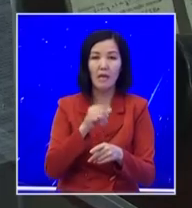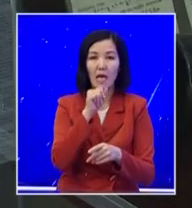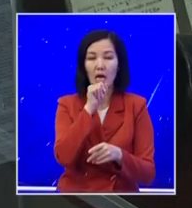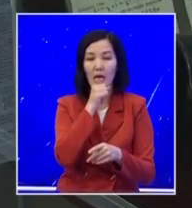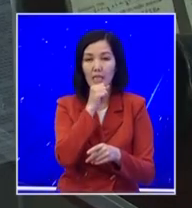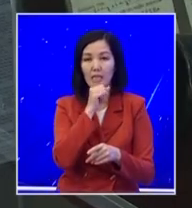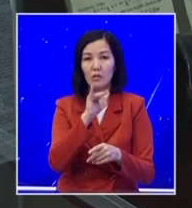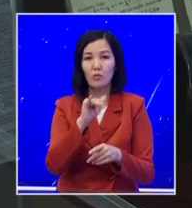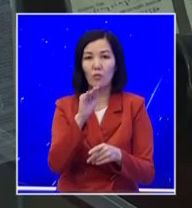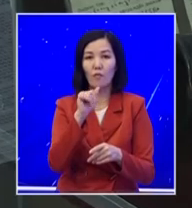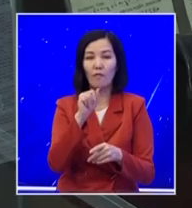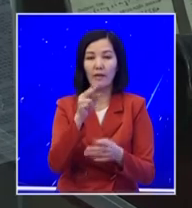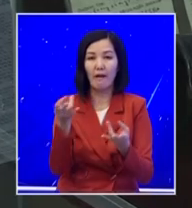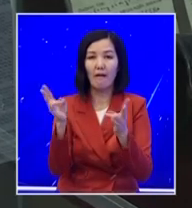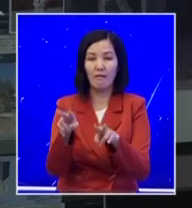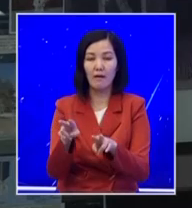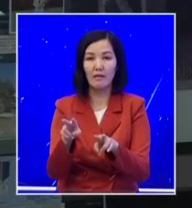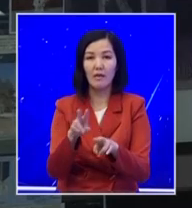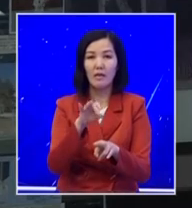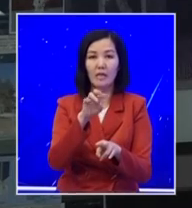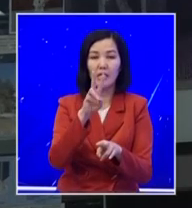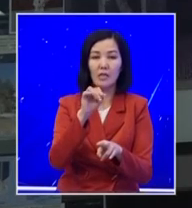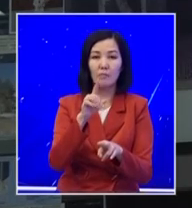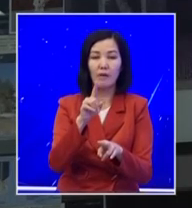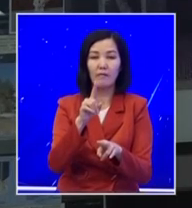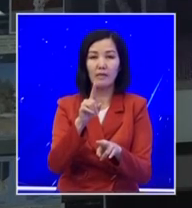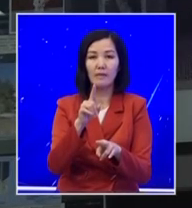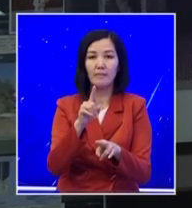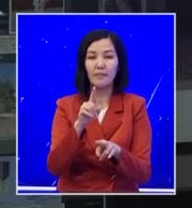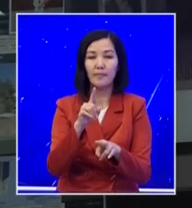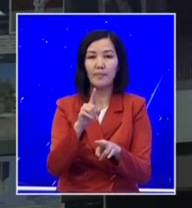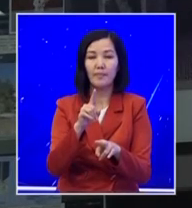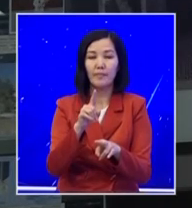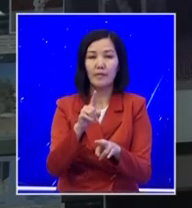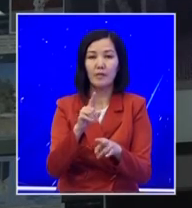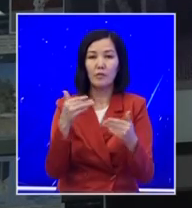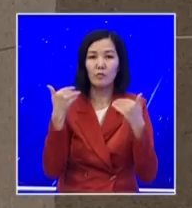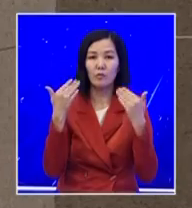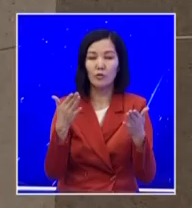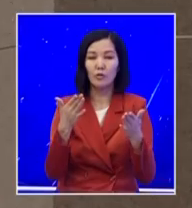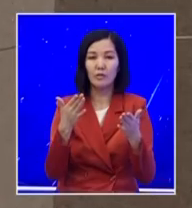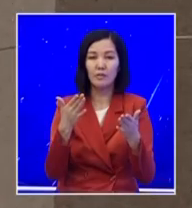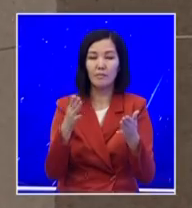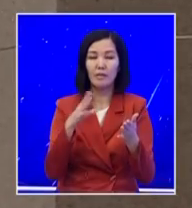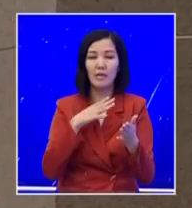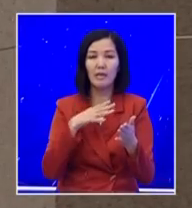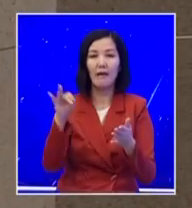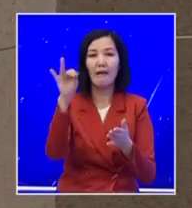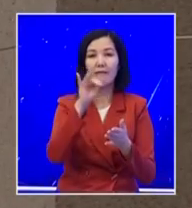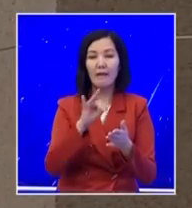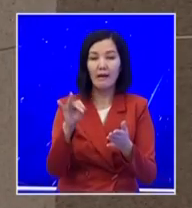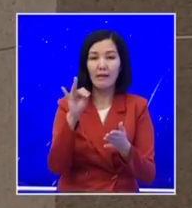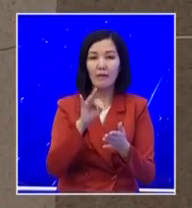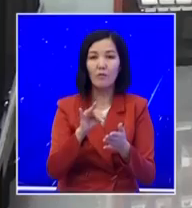қолында Уфада болған екен. Тынышбаевтың жолымен деген аталған бір экспедиция қатысамыз деп ұсыныс беріп жатырмыз. Тарихсыз ел